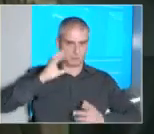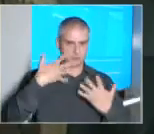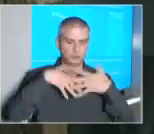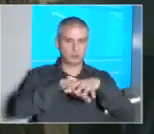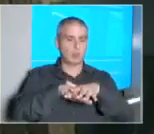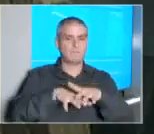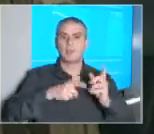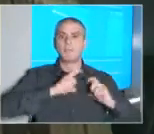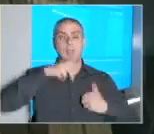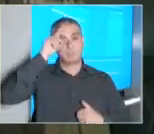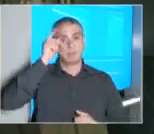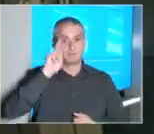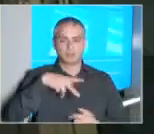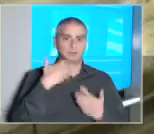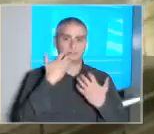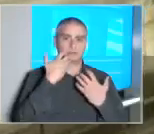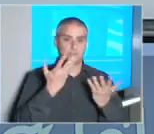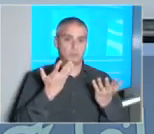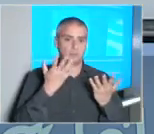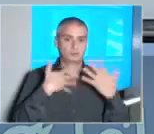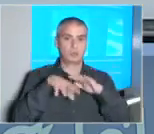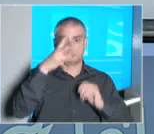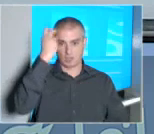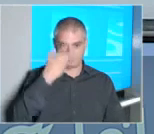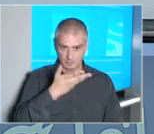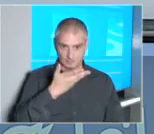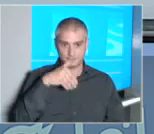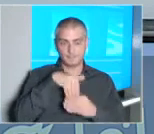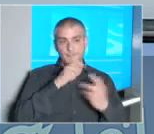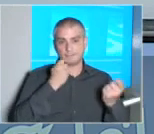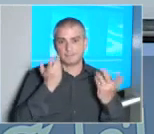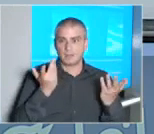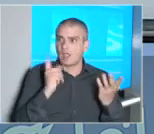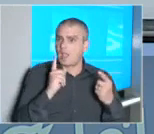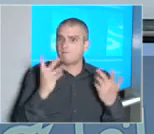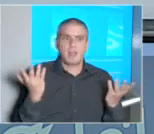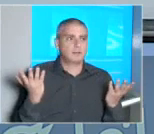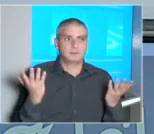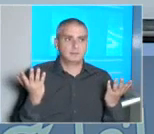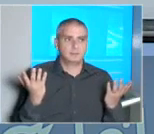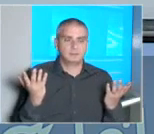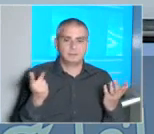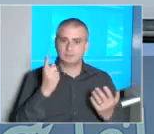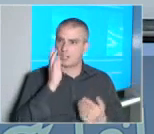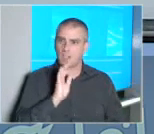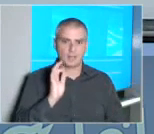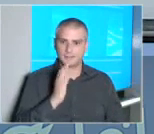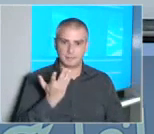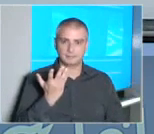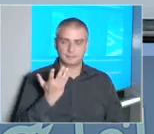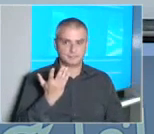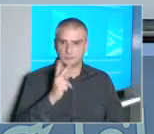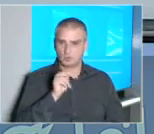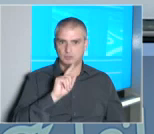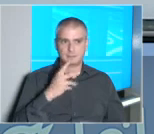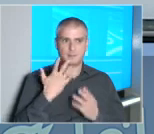שילוב. מכבי תל אביב, אני מבין שכן יש סיפור עם שילוב של ערבים מאחורי הקלעים. אבל אז גם, זה עדיין סוגיה